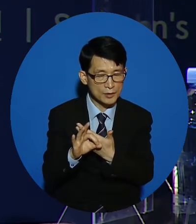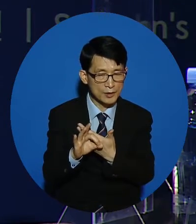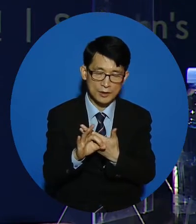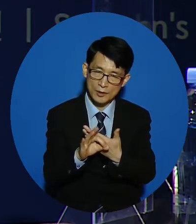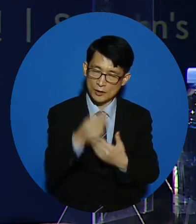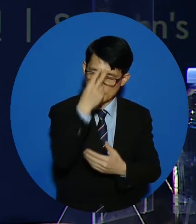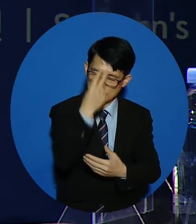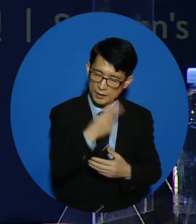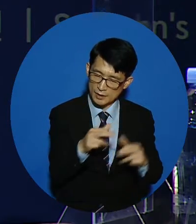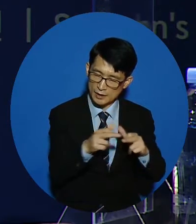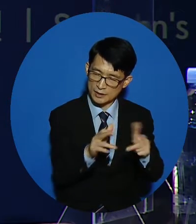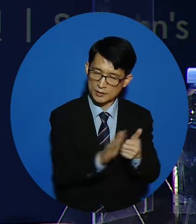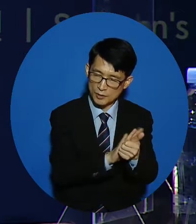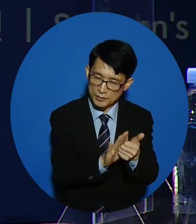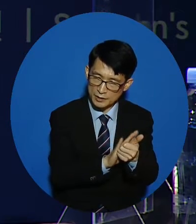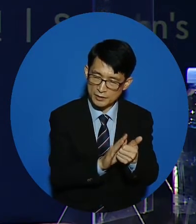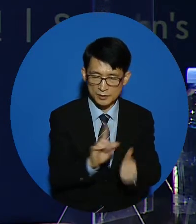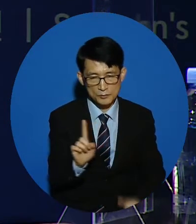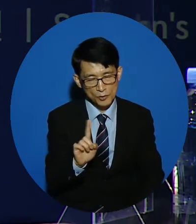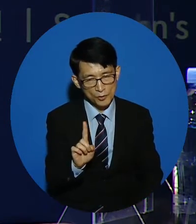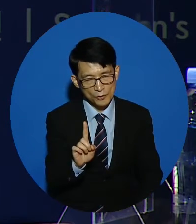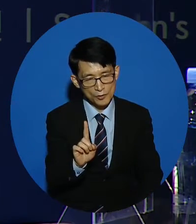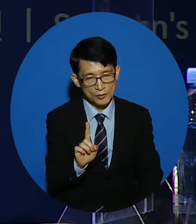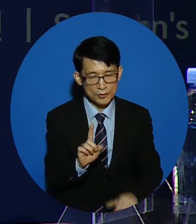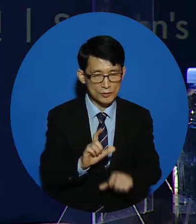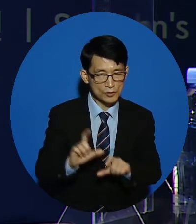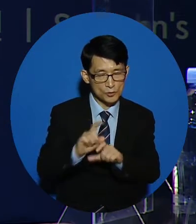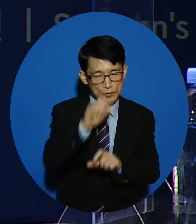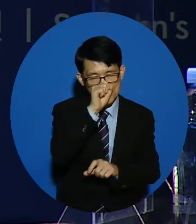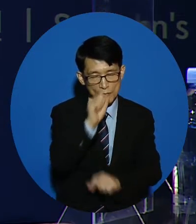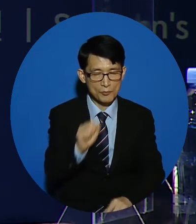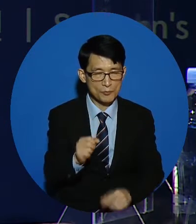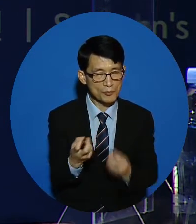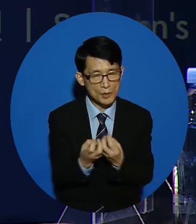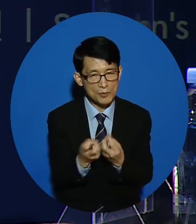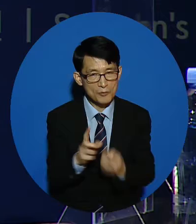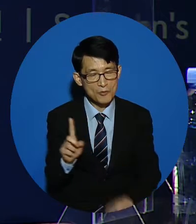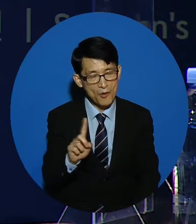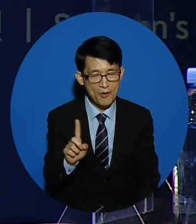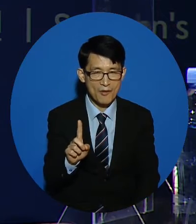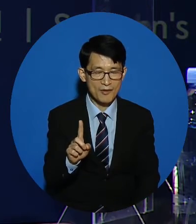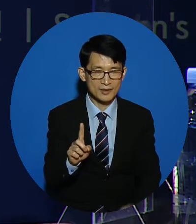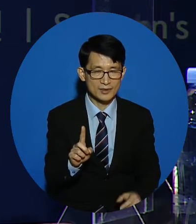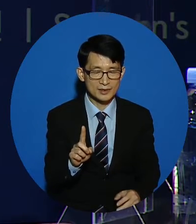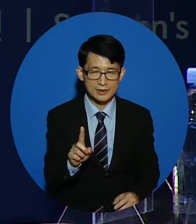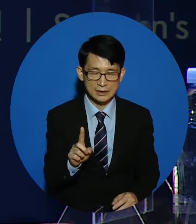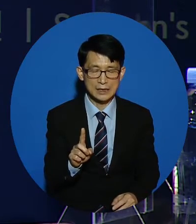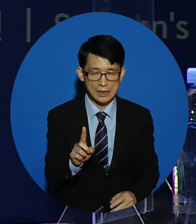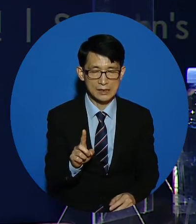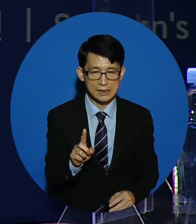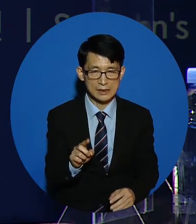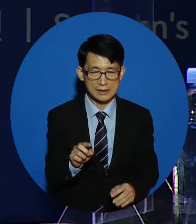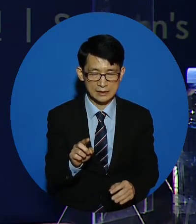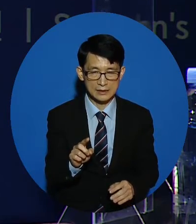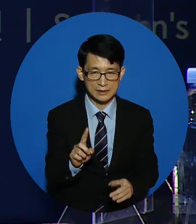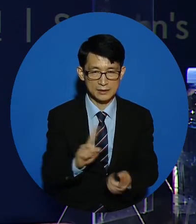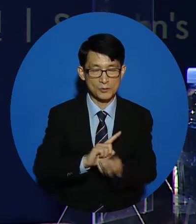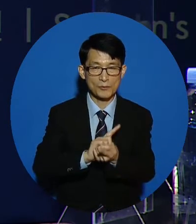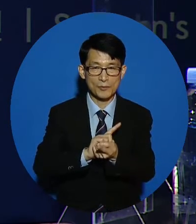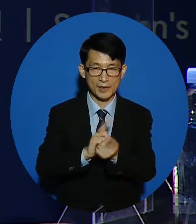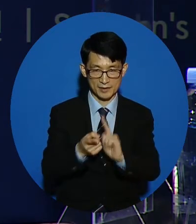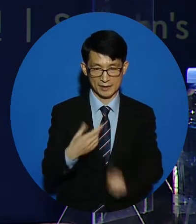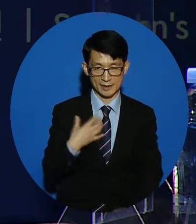사실은 이게 제 생각보다는 우리 임조석 회장님의 생각을 제가 대신 이렇게